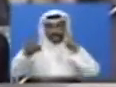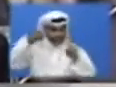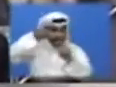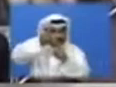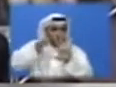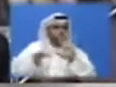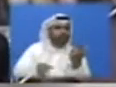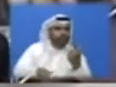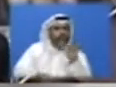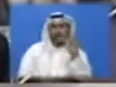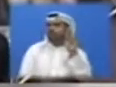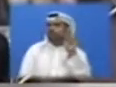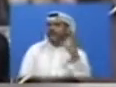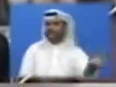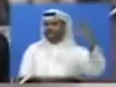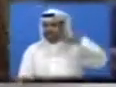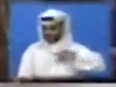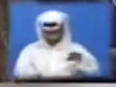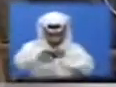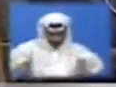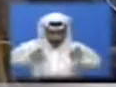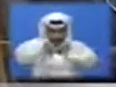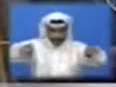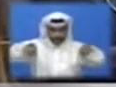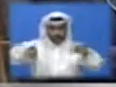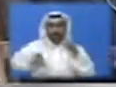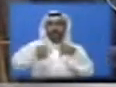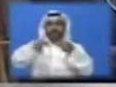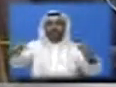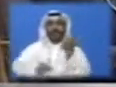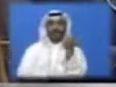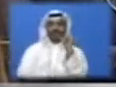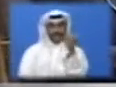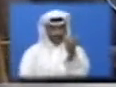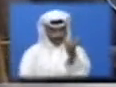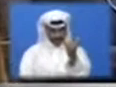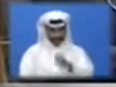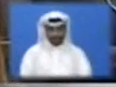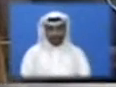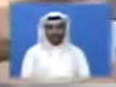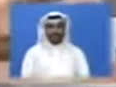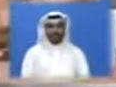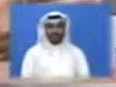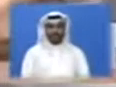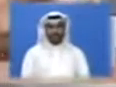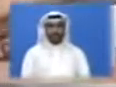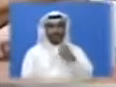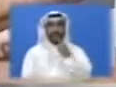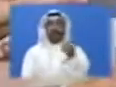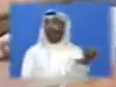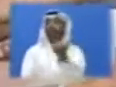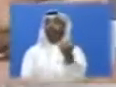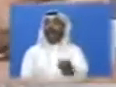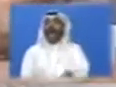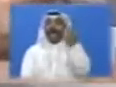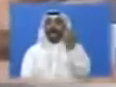على جانب الامتيازات المالية المتساوية بين مواطني دول مجلس التعاون الخليجي. واحد من أهم